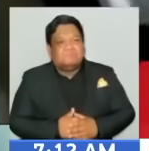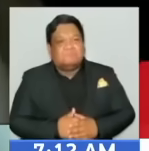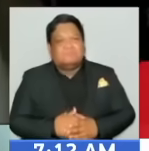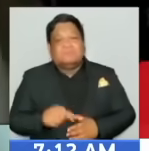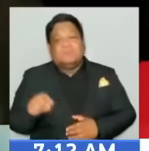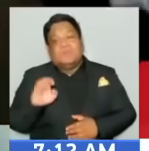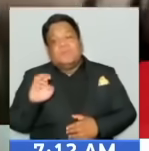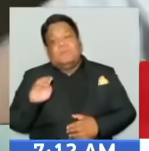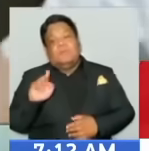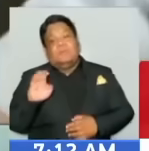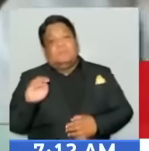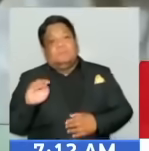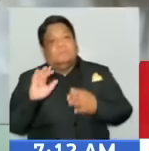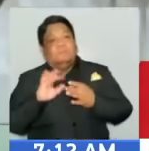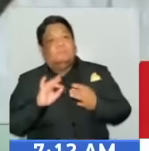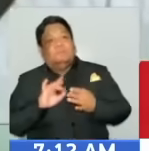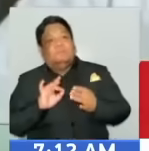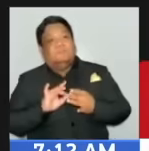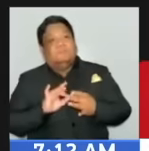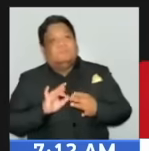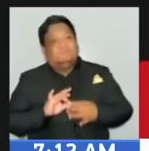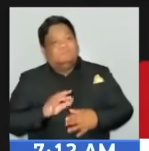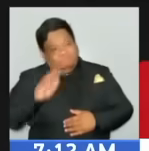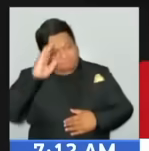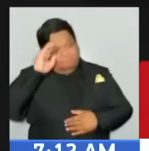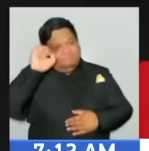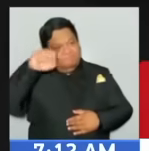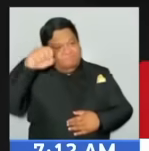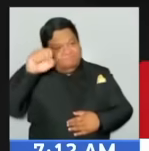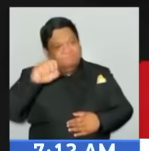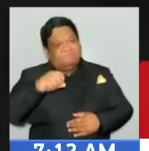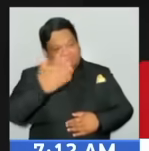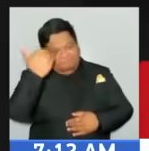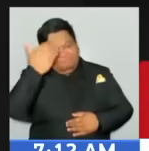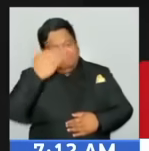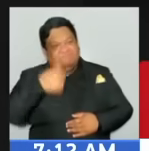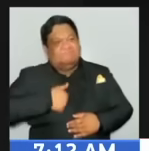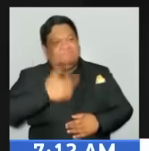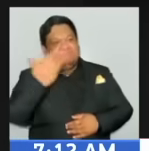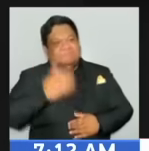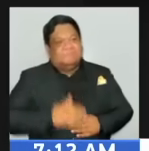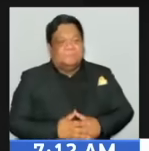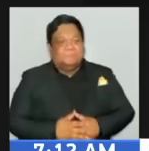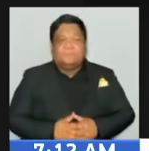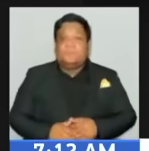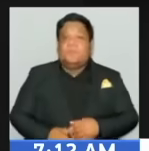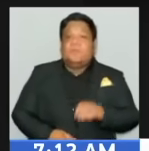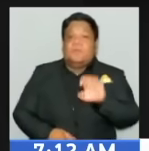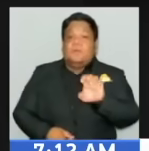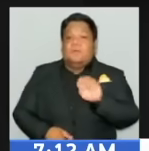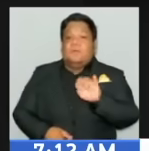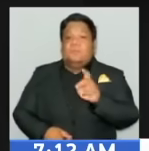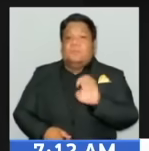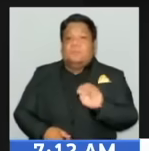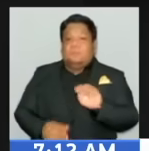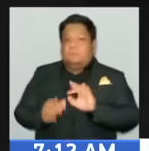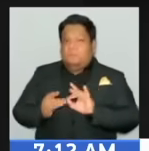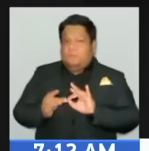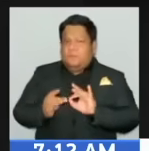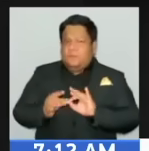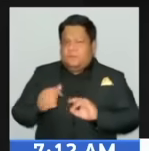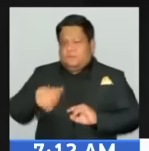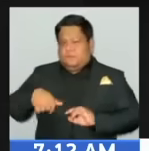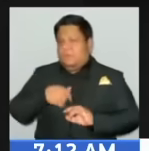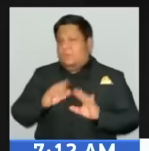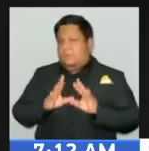like, yep, give it to me. Sabi ni Eminem, very selective ang Shady Records sa kanilang talent. At